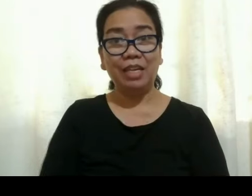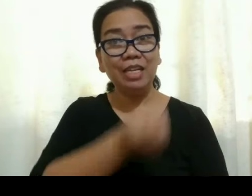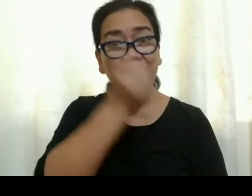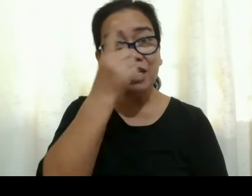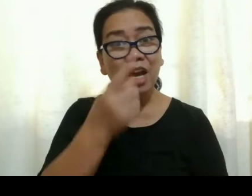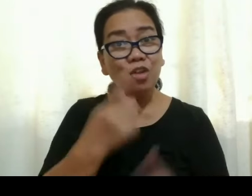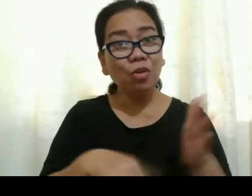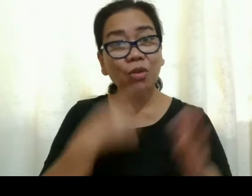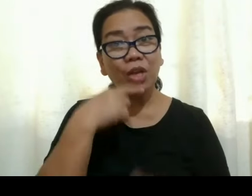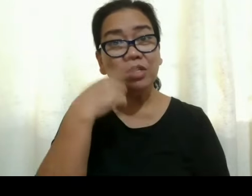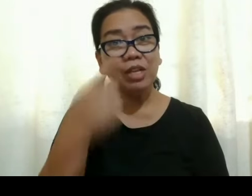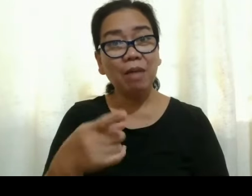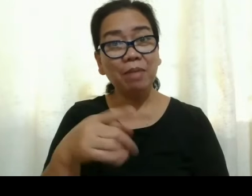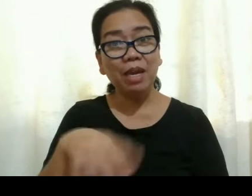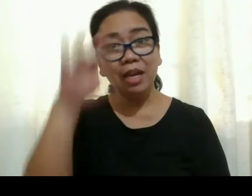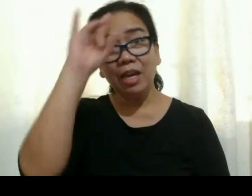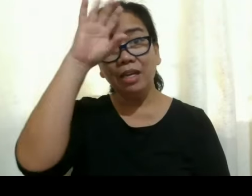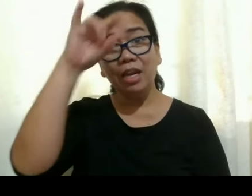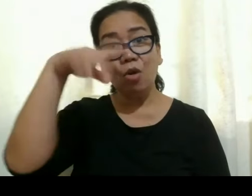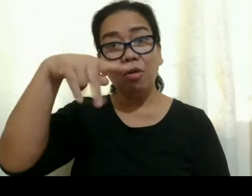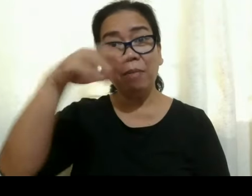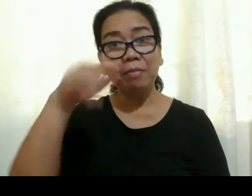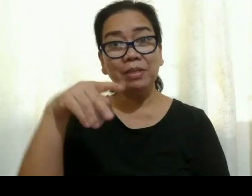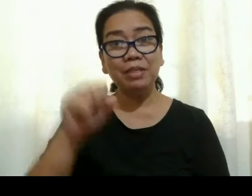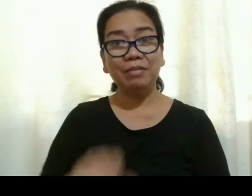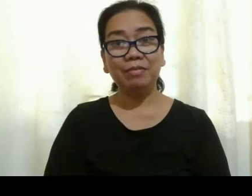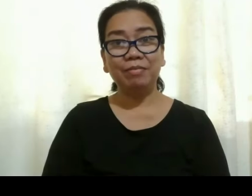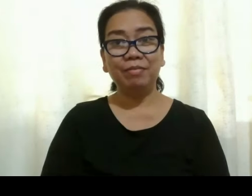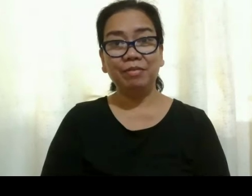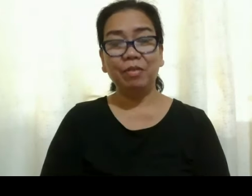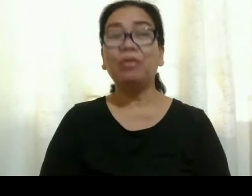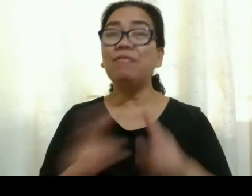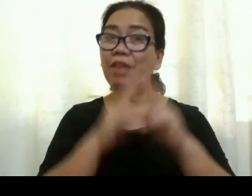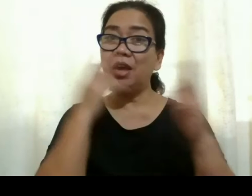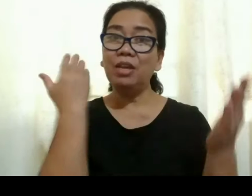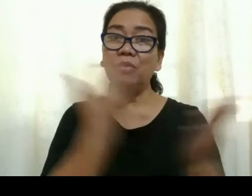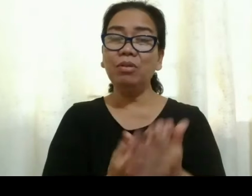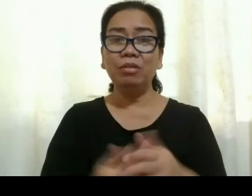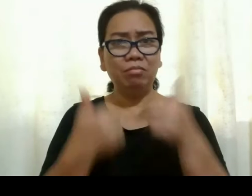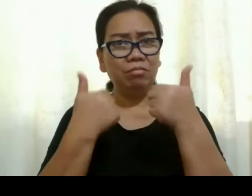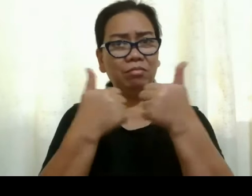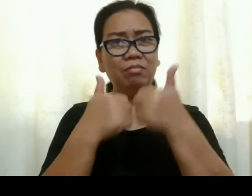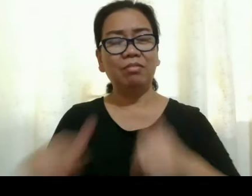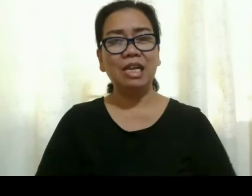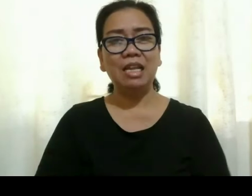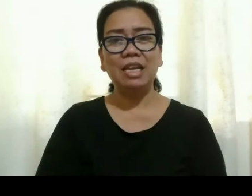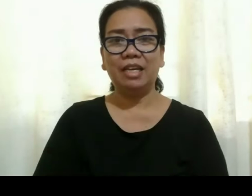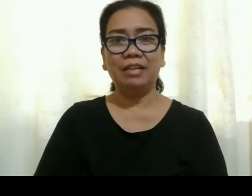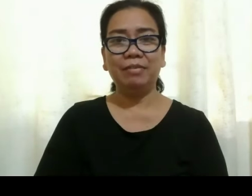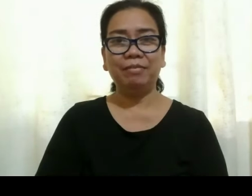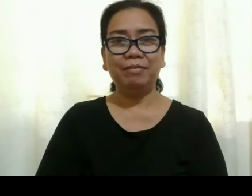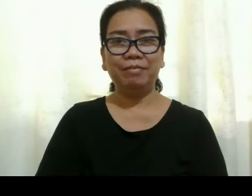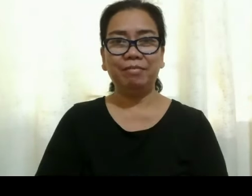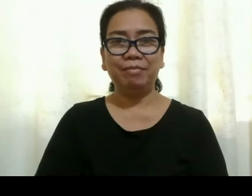Okay. Naintindihan niyo kung ano yung sinabi ni Lolo Pops? Okay, very good.